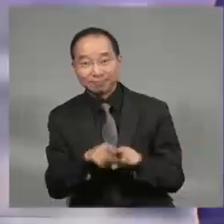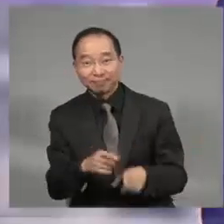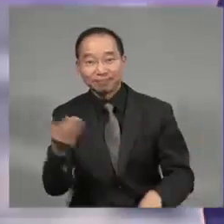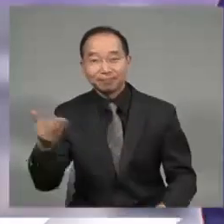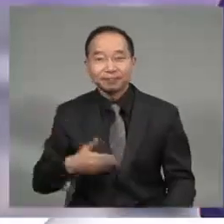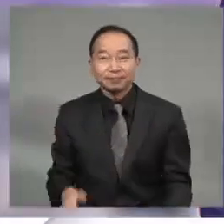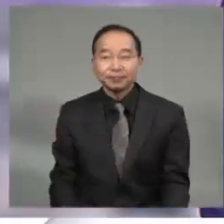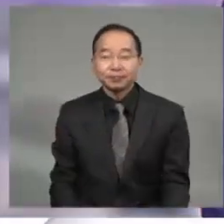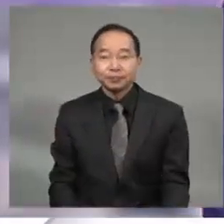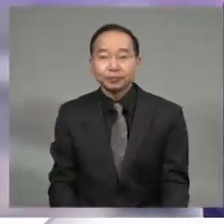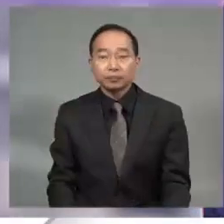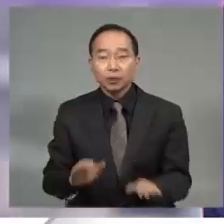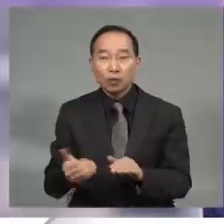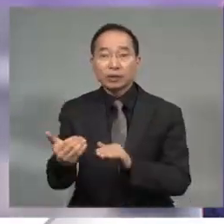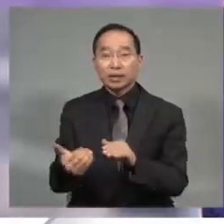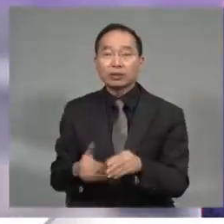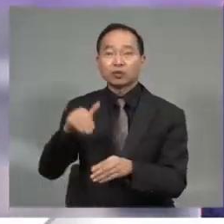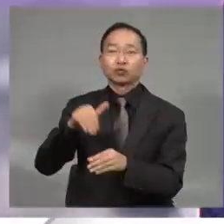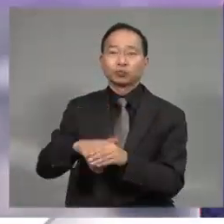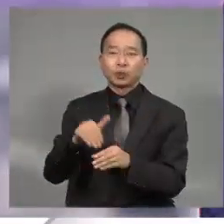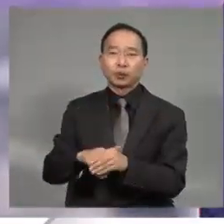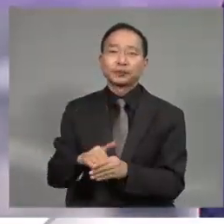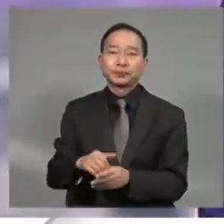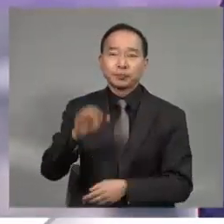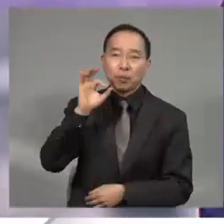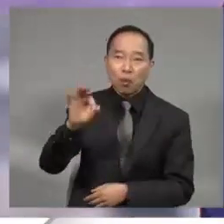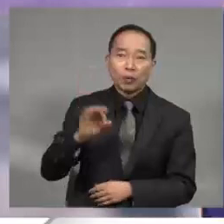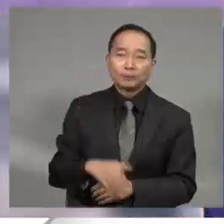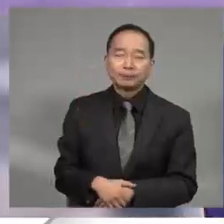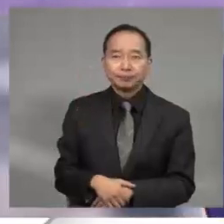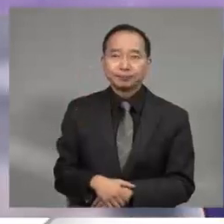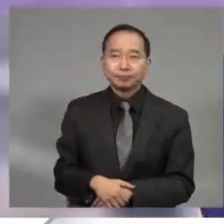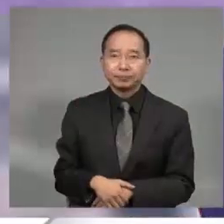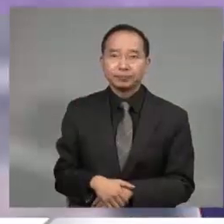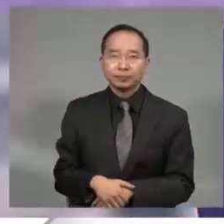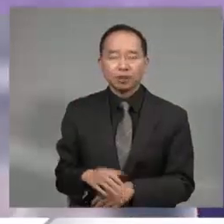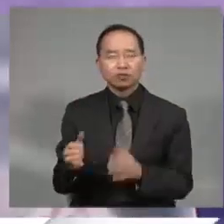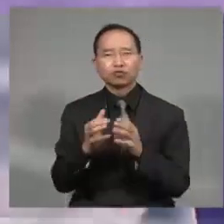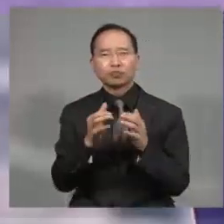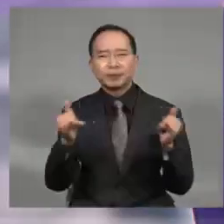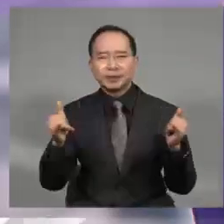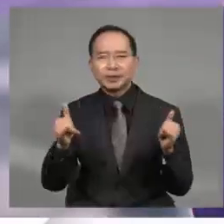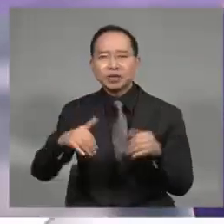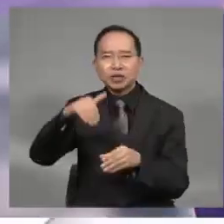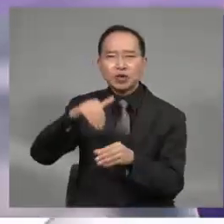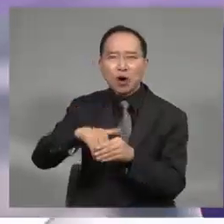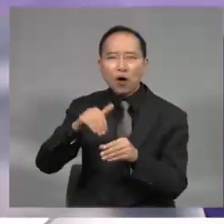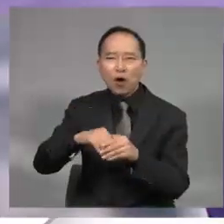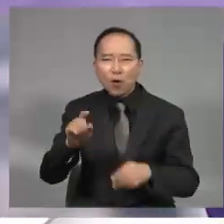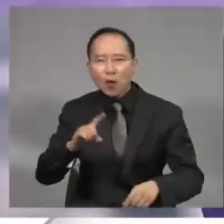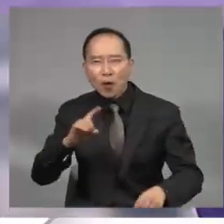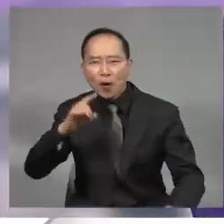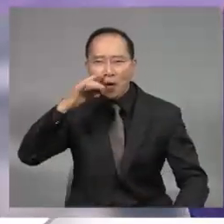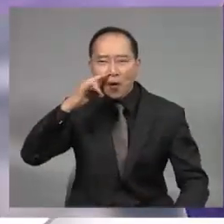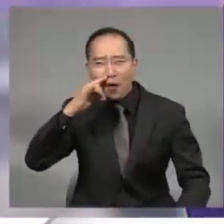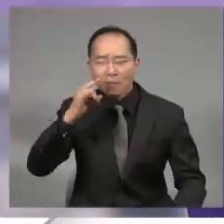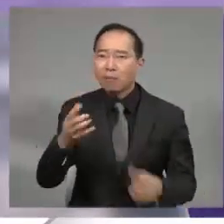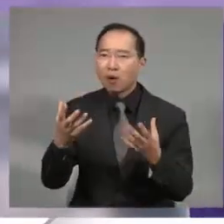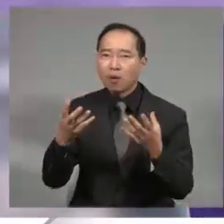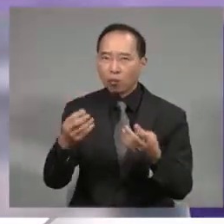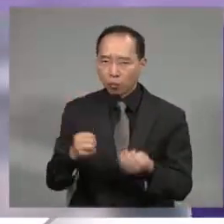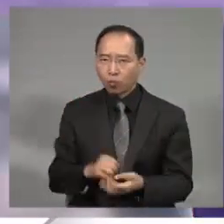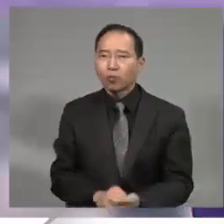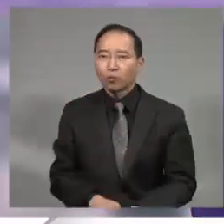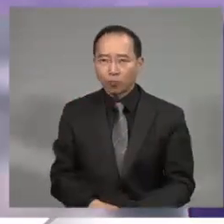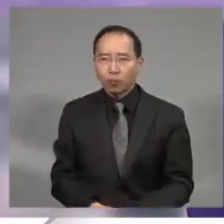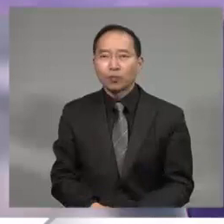자, 오늘 사전투표를 지켜보면서 여느 때보다 정말 우리 국민들이 이 선거에 많은 관심을 갖고 있구나라는 걸